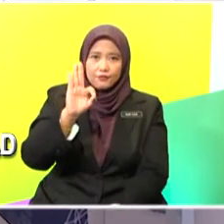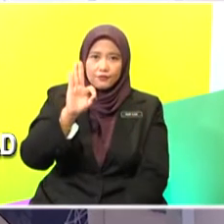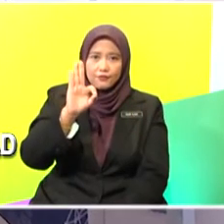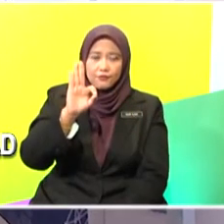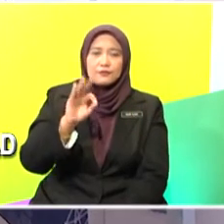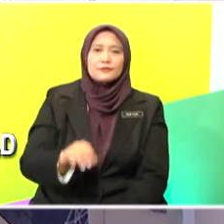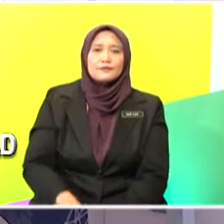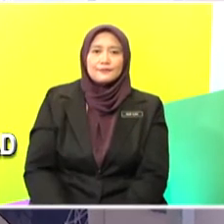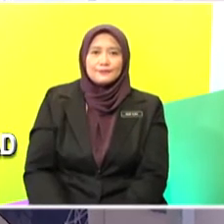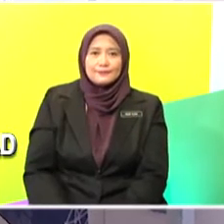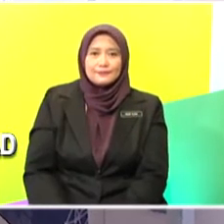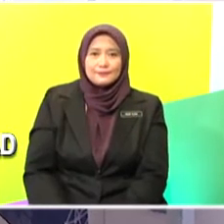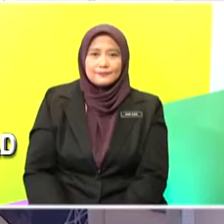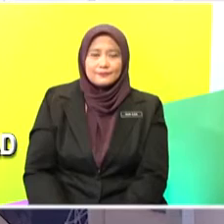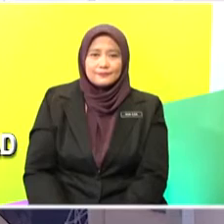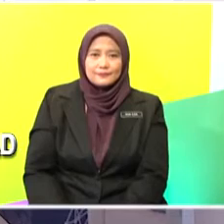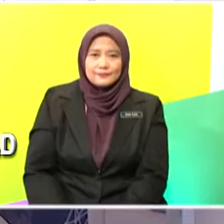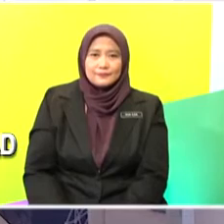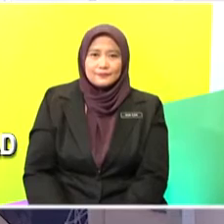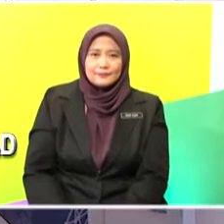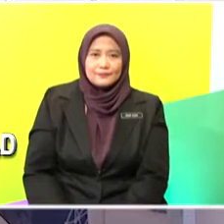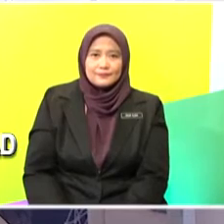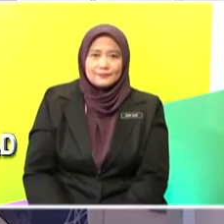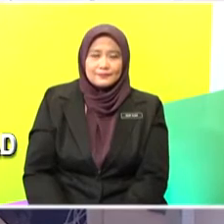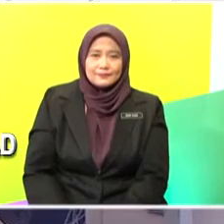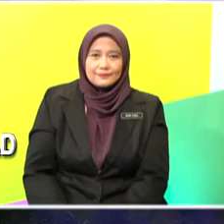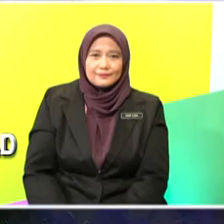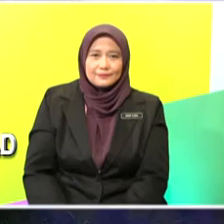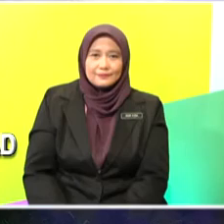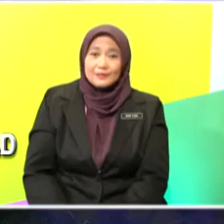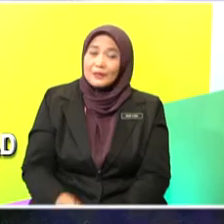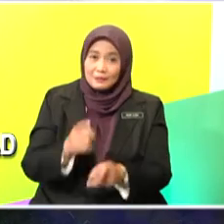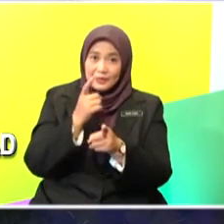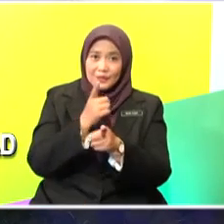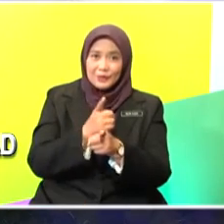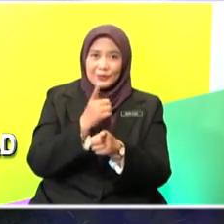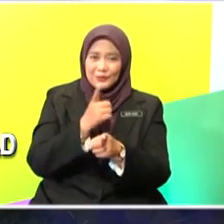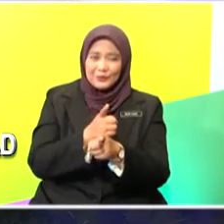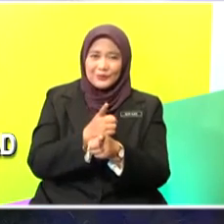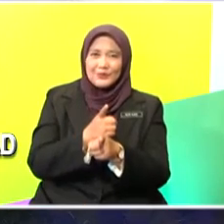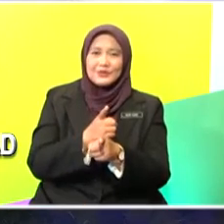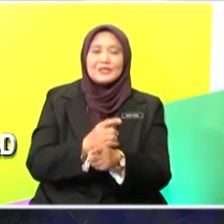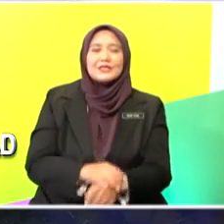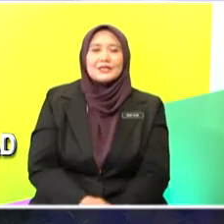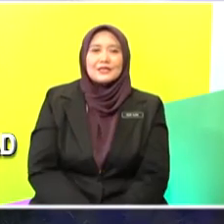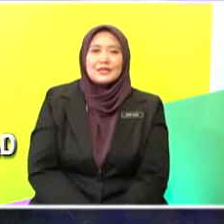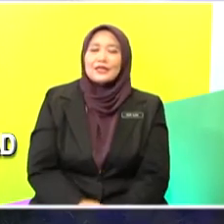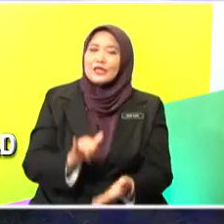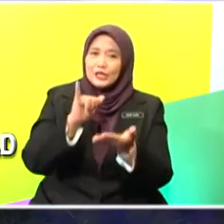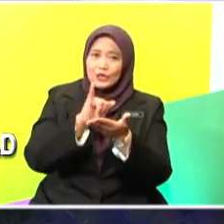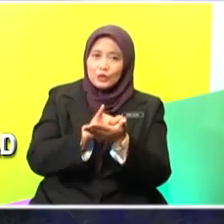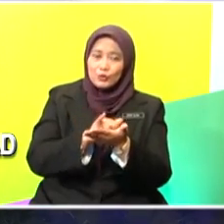bawah dan buat garisan melintang. Yes. Betul ke cikgu? Betul. Itu huruf